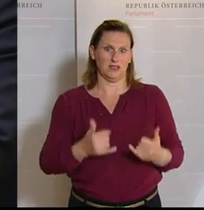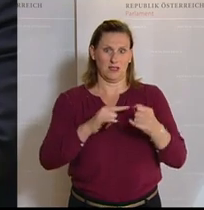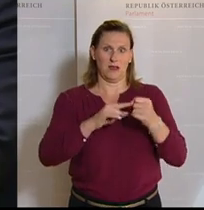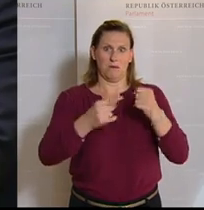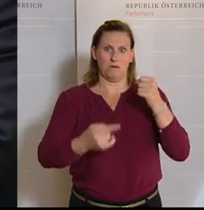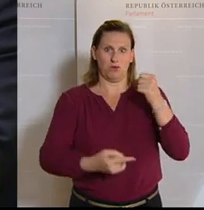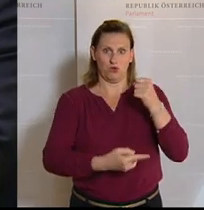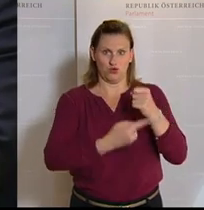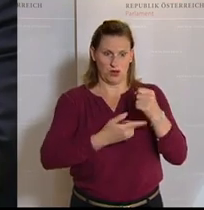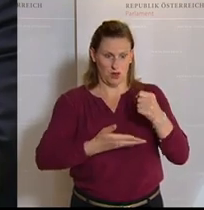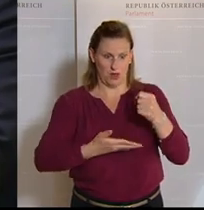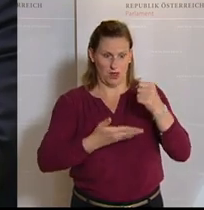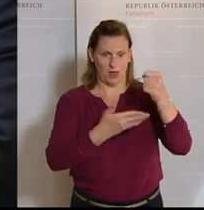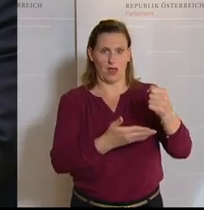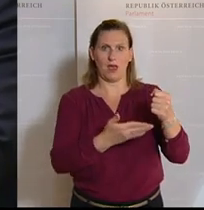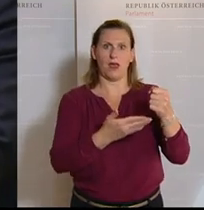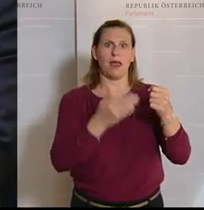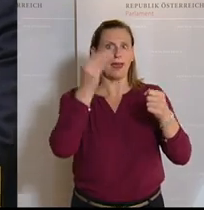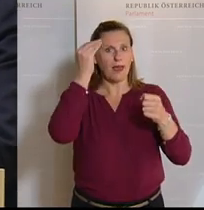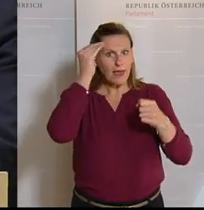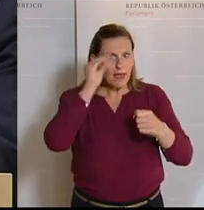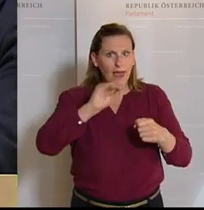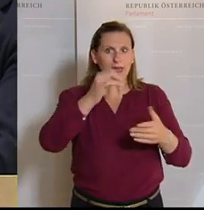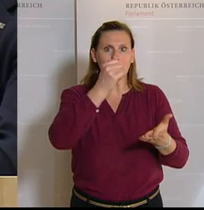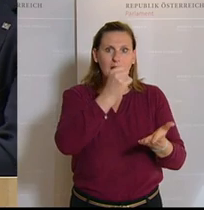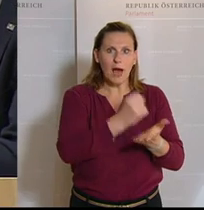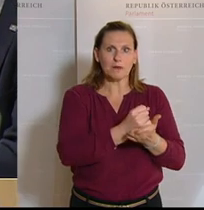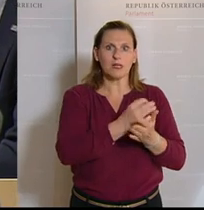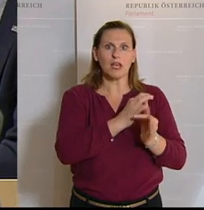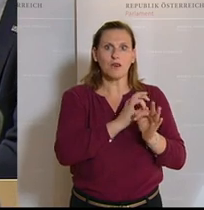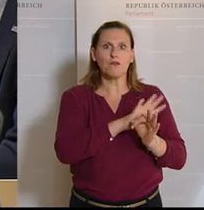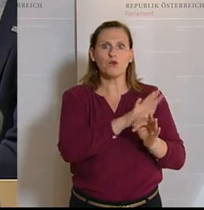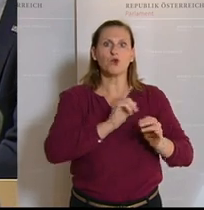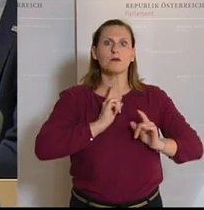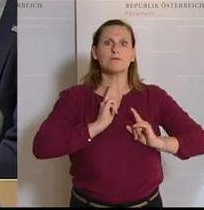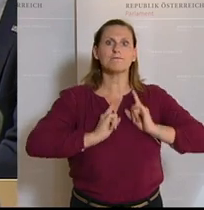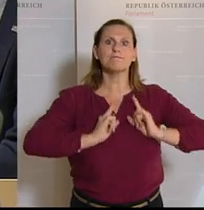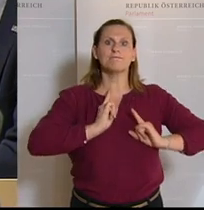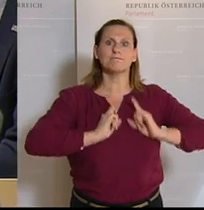der für ehrenamtliche Engagement aufgestockt wird.